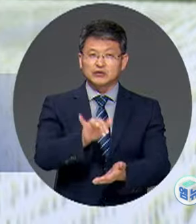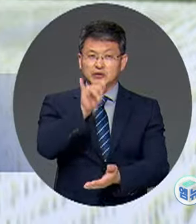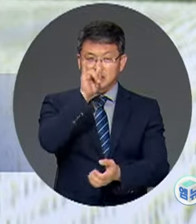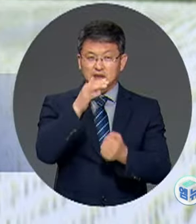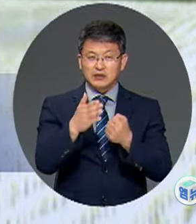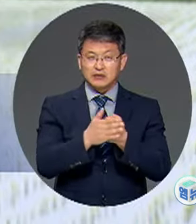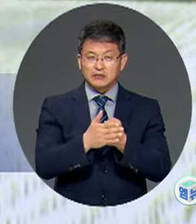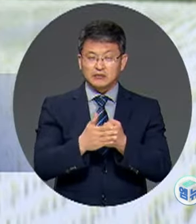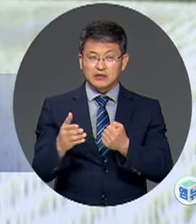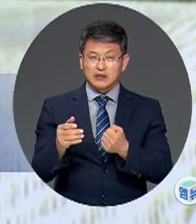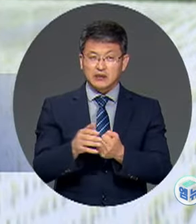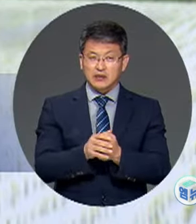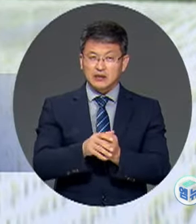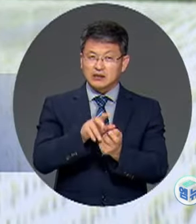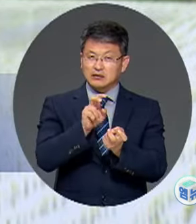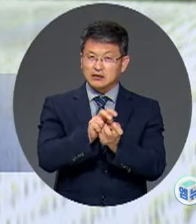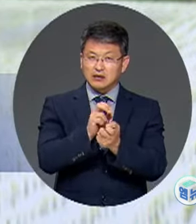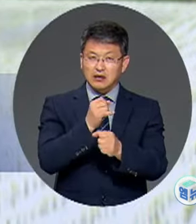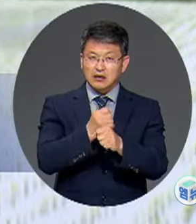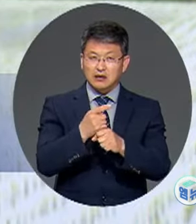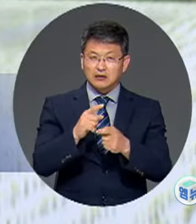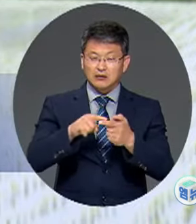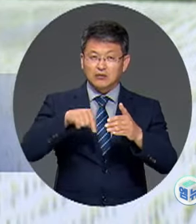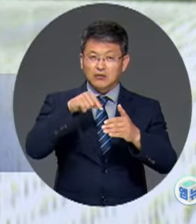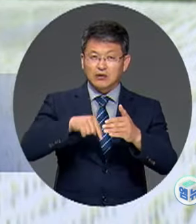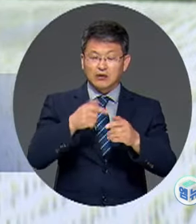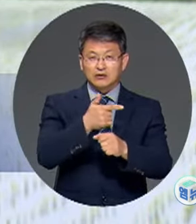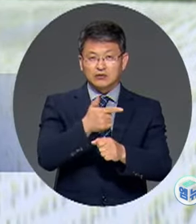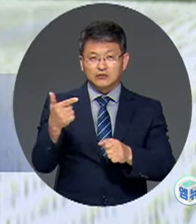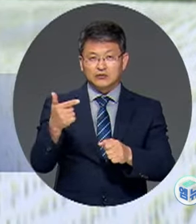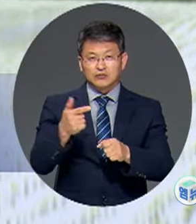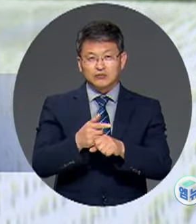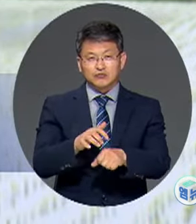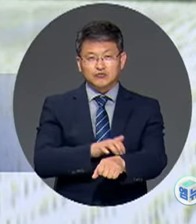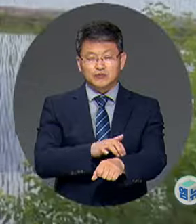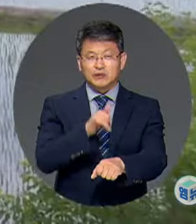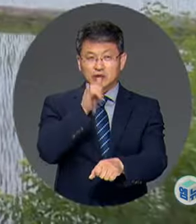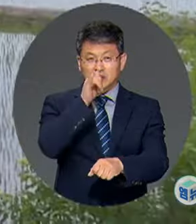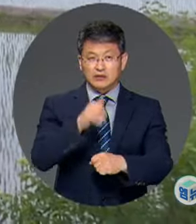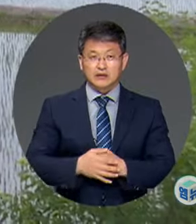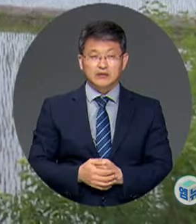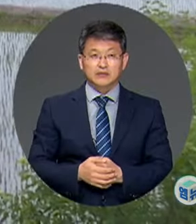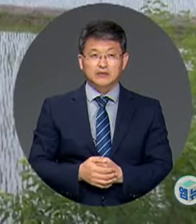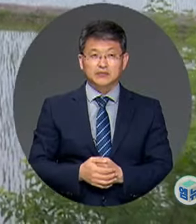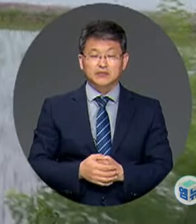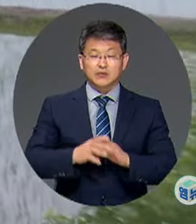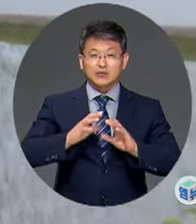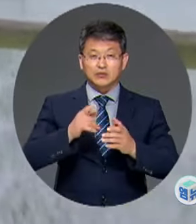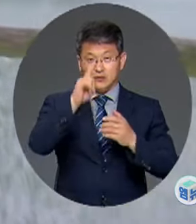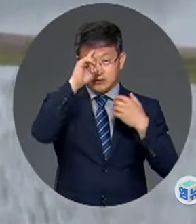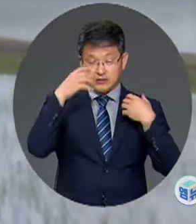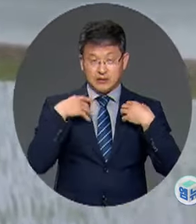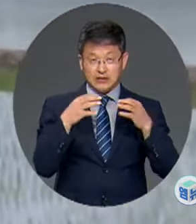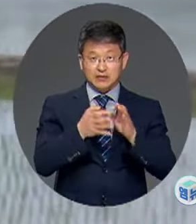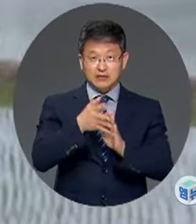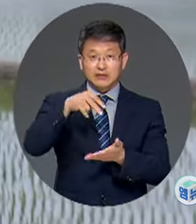있어 가지고 그 짓게 하는 공간이 좀 너무 그 불편하지 않았나 국가 유산과